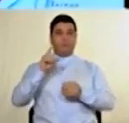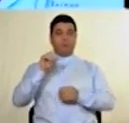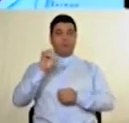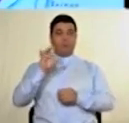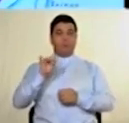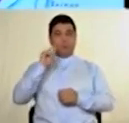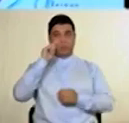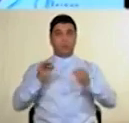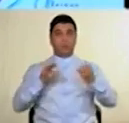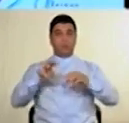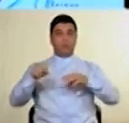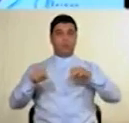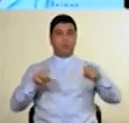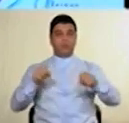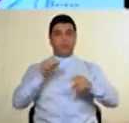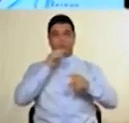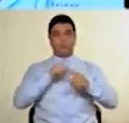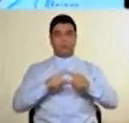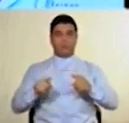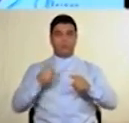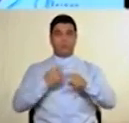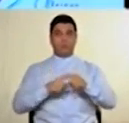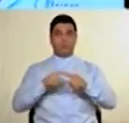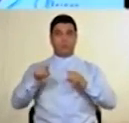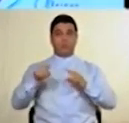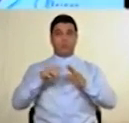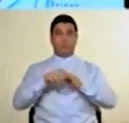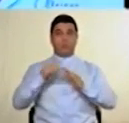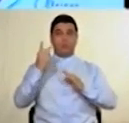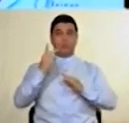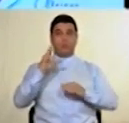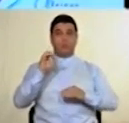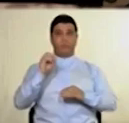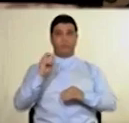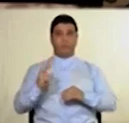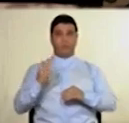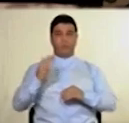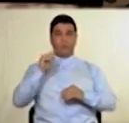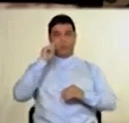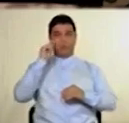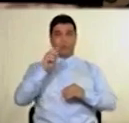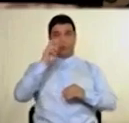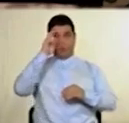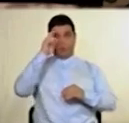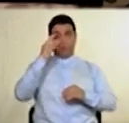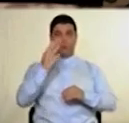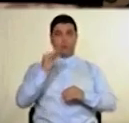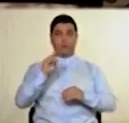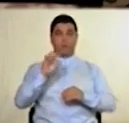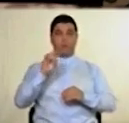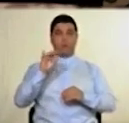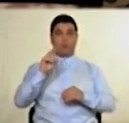shimoliy tumanlarini talon-taroj qilar edilar. Ya'ni bu davrda, miloddan avvalgi 2-asrda, ya'ni Xitoy davlatining shimolida